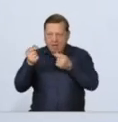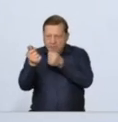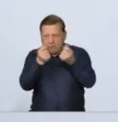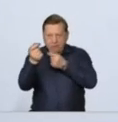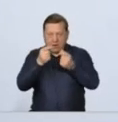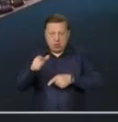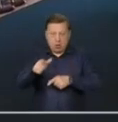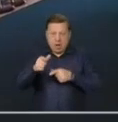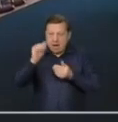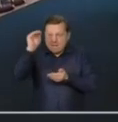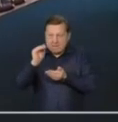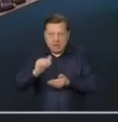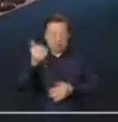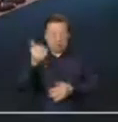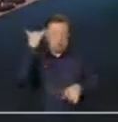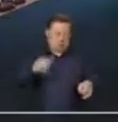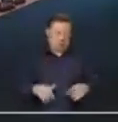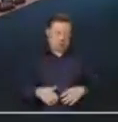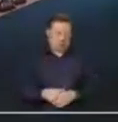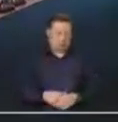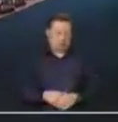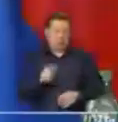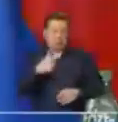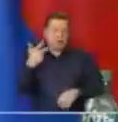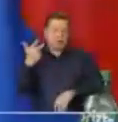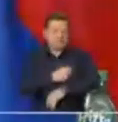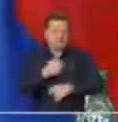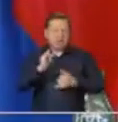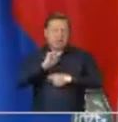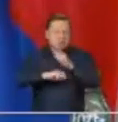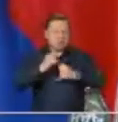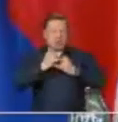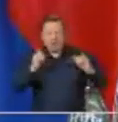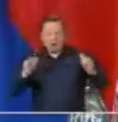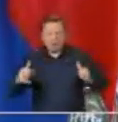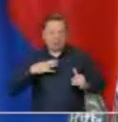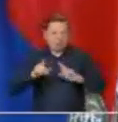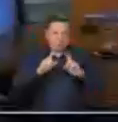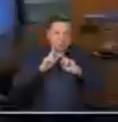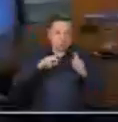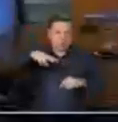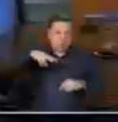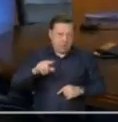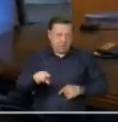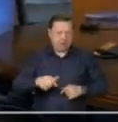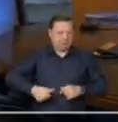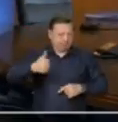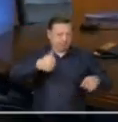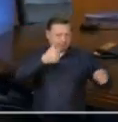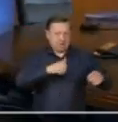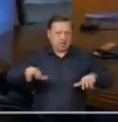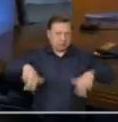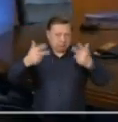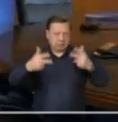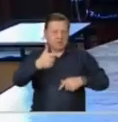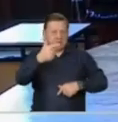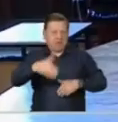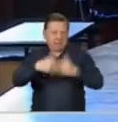podstawowy błąd. O przyspieszeniu dostaw szczepionek oraz możliwych rozwiązaniach tego problemu rozmawiają dziś unijni przywódcy. Wideo szczyt potrwa